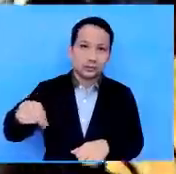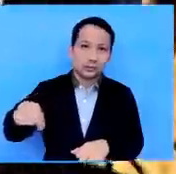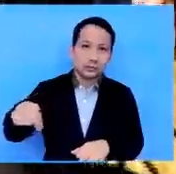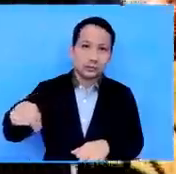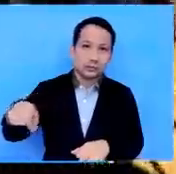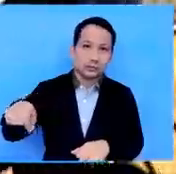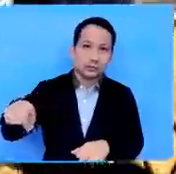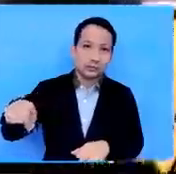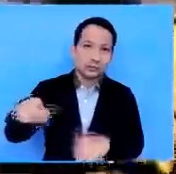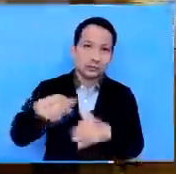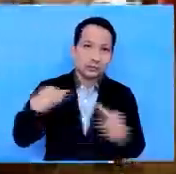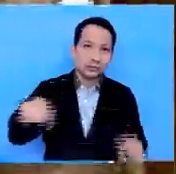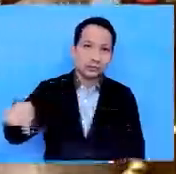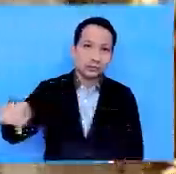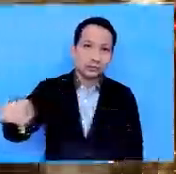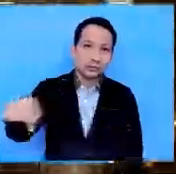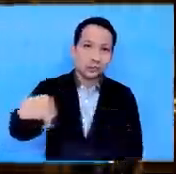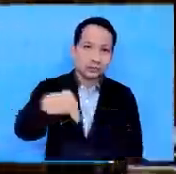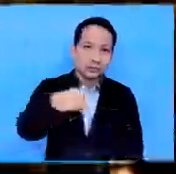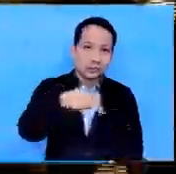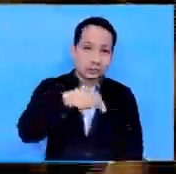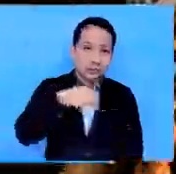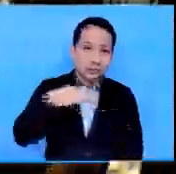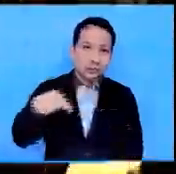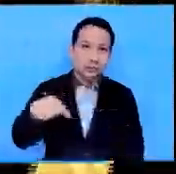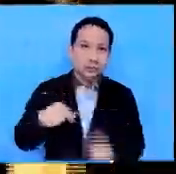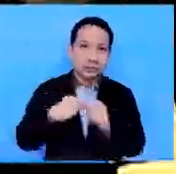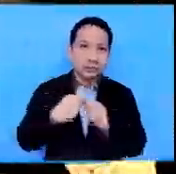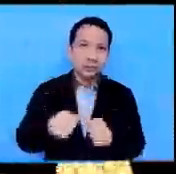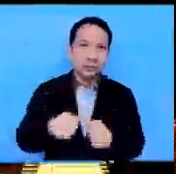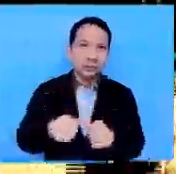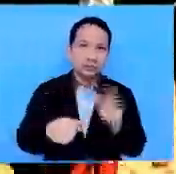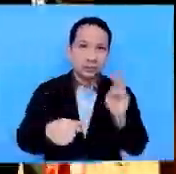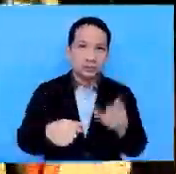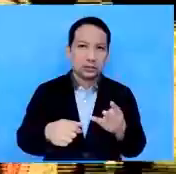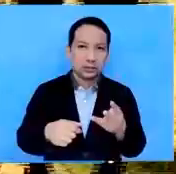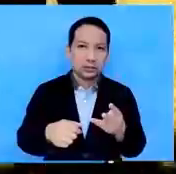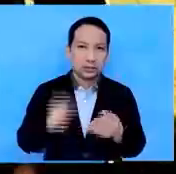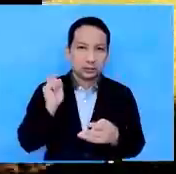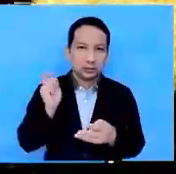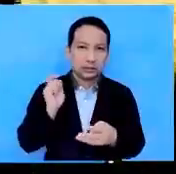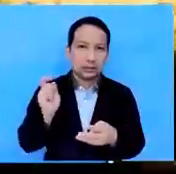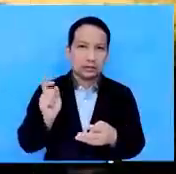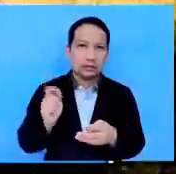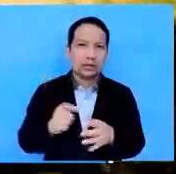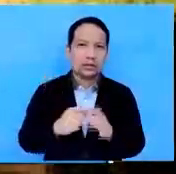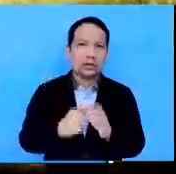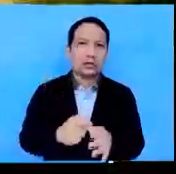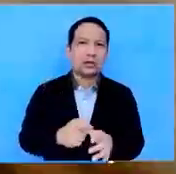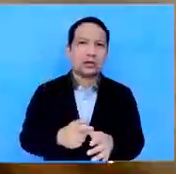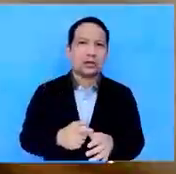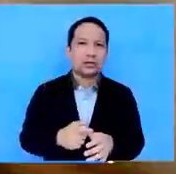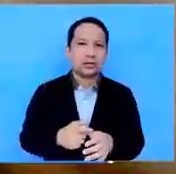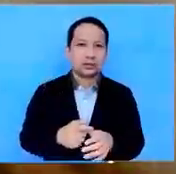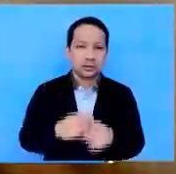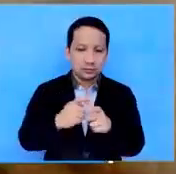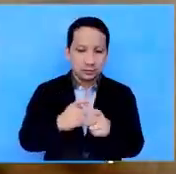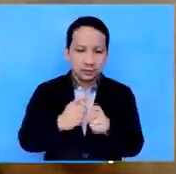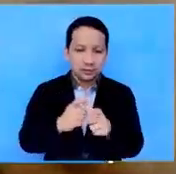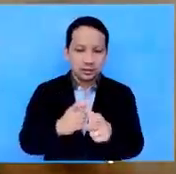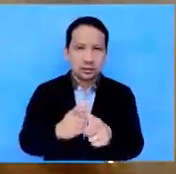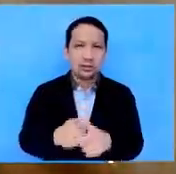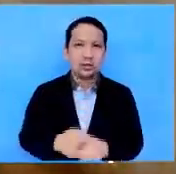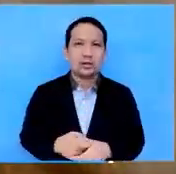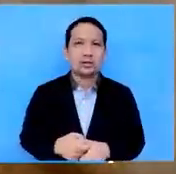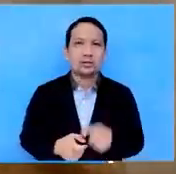karito ng malaki na lumalakad yung kalabao hanggang sa pang-apat na ikot medyo pabilis ng pabilis parang jogging po sa mga atleta ang kalabaw